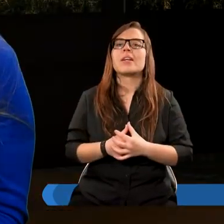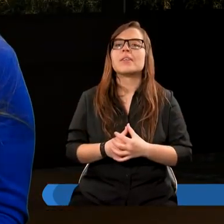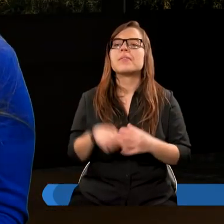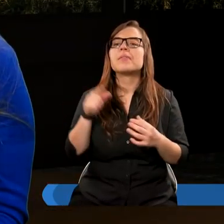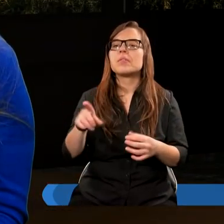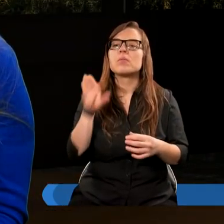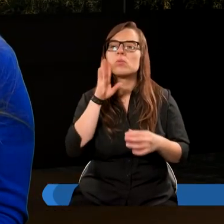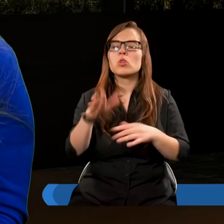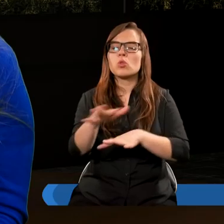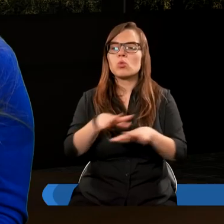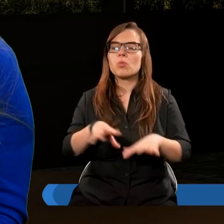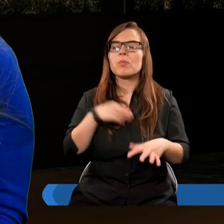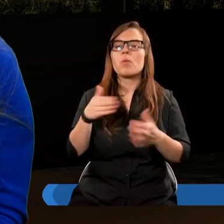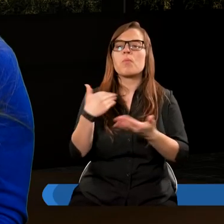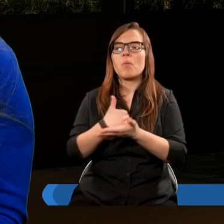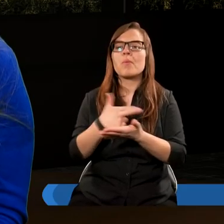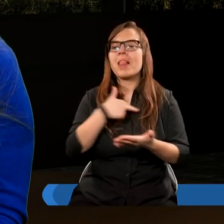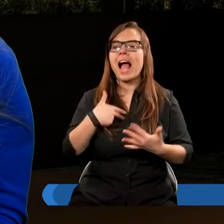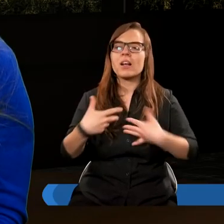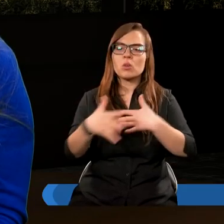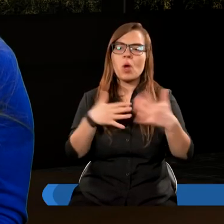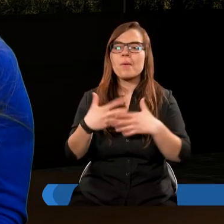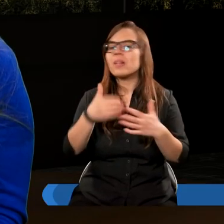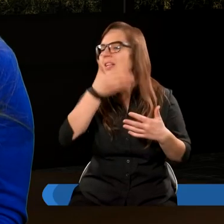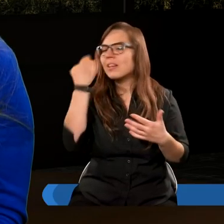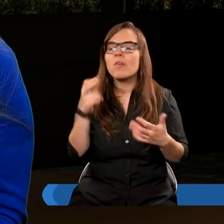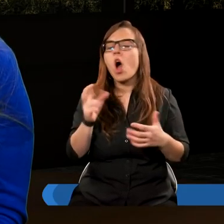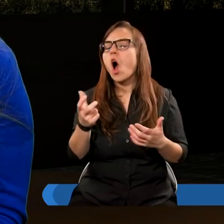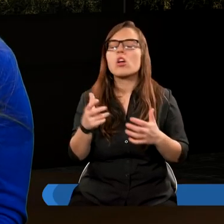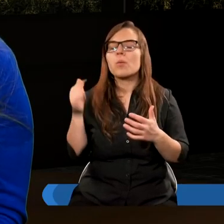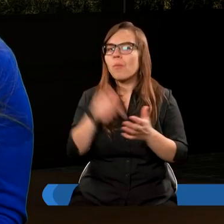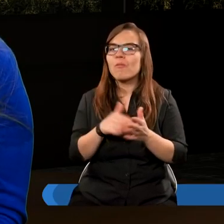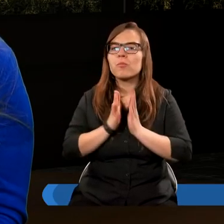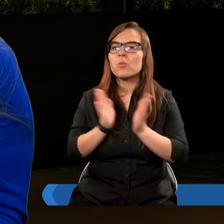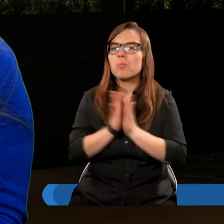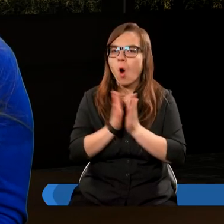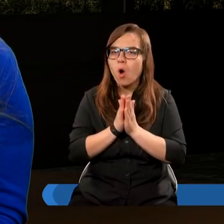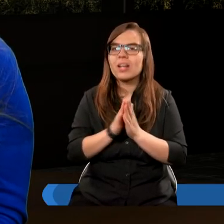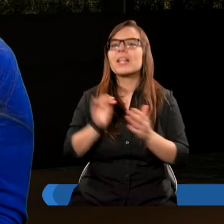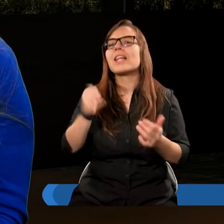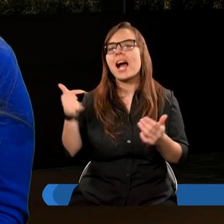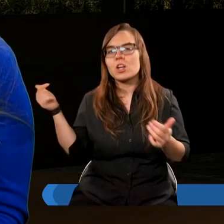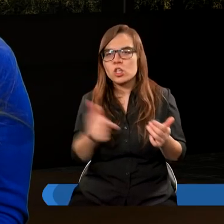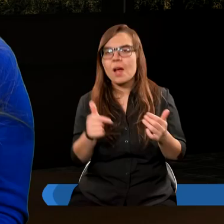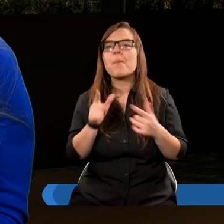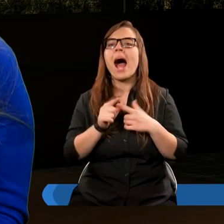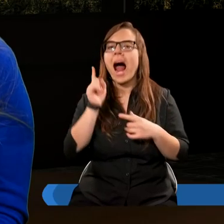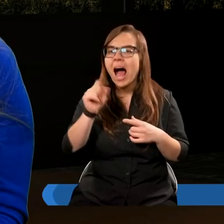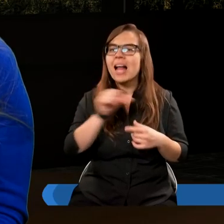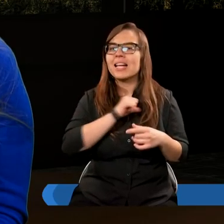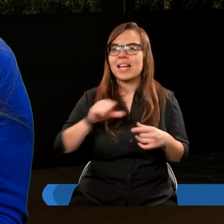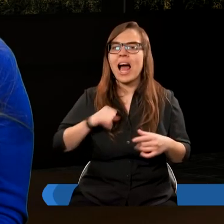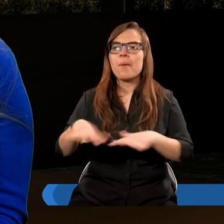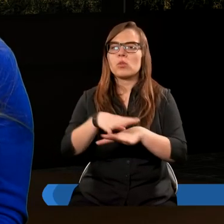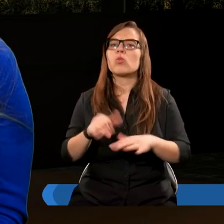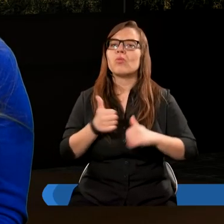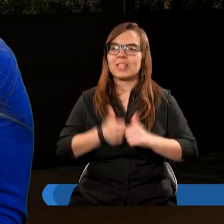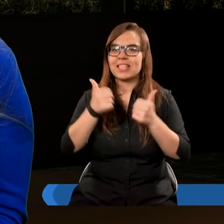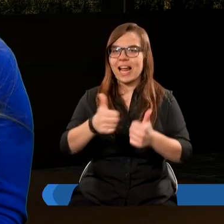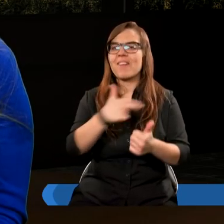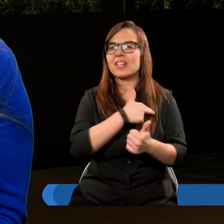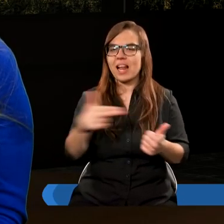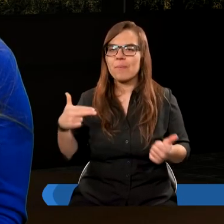podobnie i Duch to pomaga naszej słabości. Nie wiemy bowiem, o co powinniśmy się modlić, jak trzeba, ale sam Duch wstawia się za